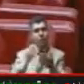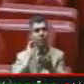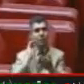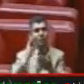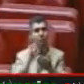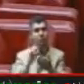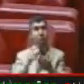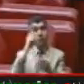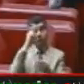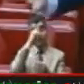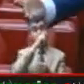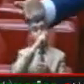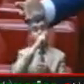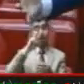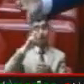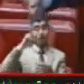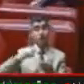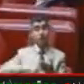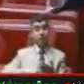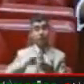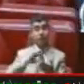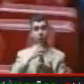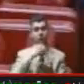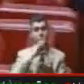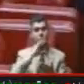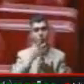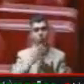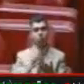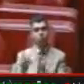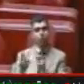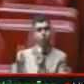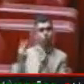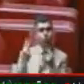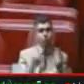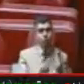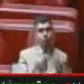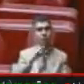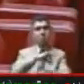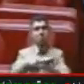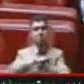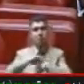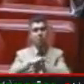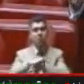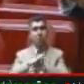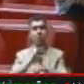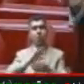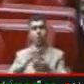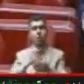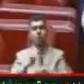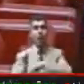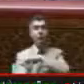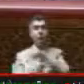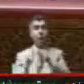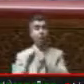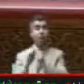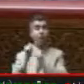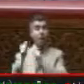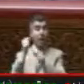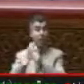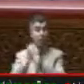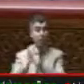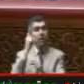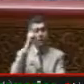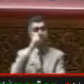المكونات الإدارية للالتحاق بالإدارات والالتحاق بالمناطق، ولكي نجد